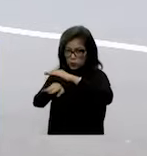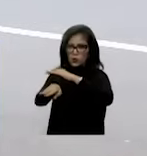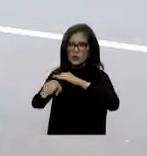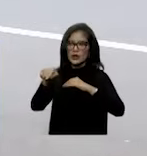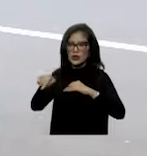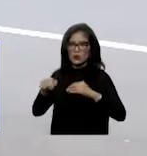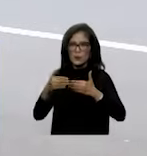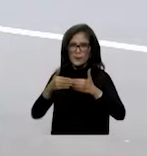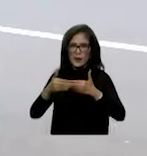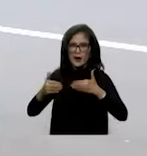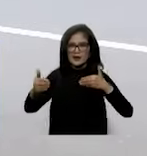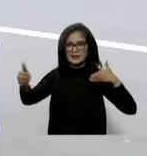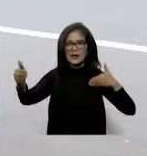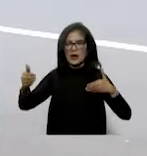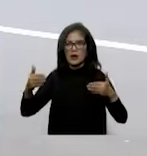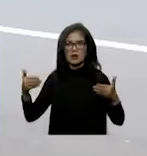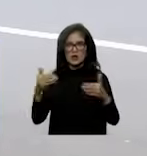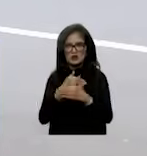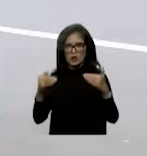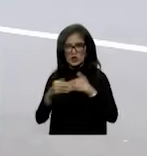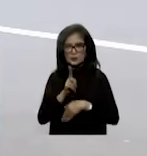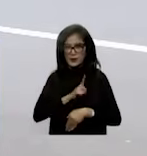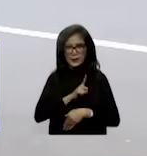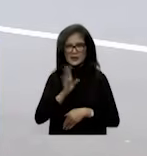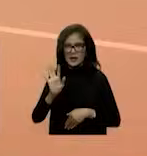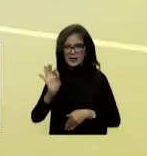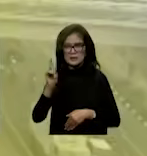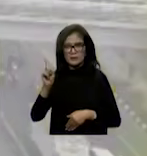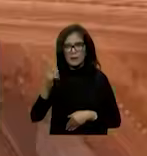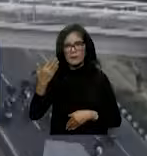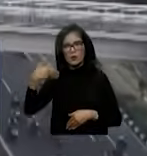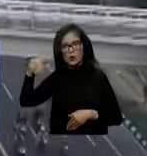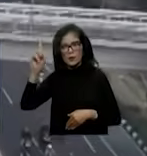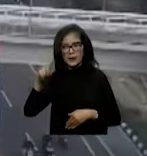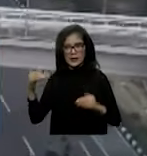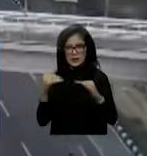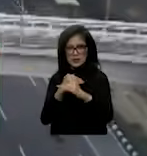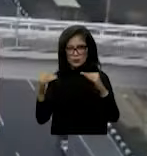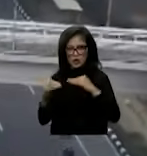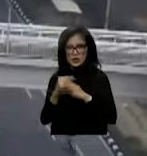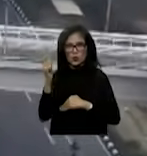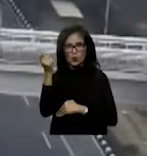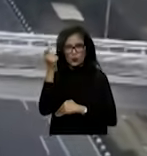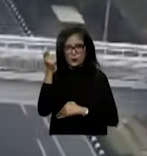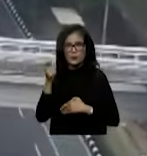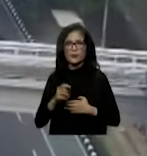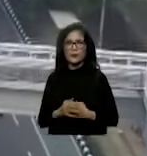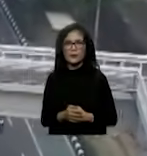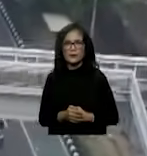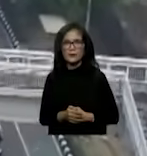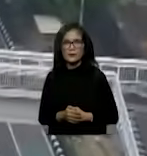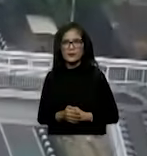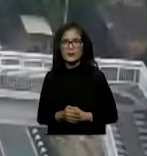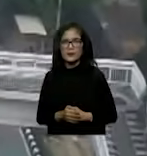pribadi, jadi kemana-mana kadang kalau nggak naik Transjakarta, naik LRT, kadang juga naik MRT gitu. Namun agar kemacetan Jakarta bisa terurai,